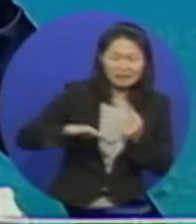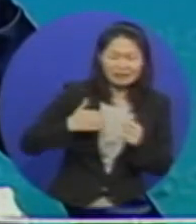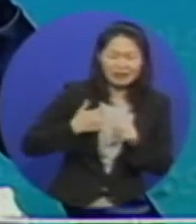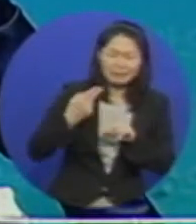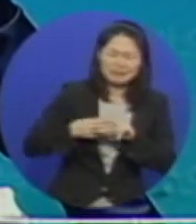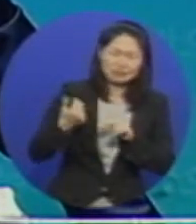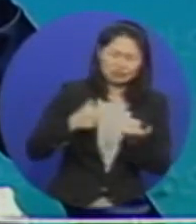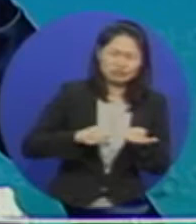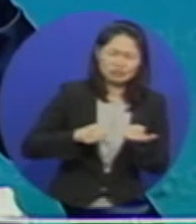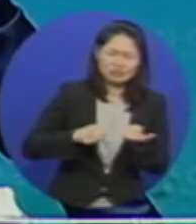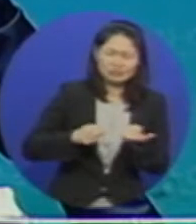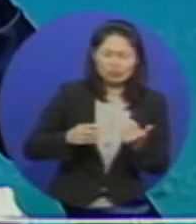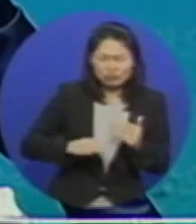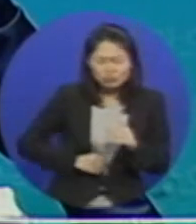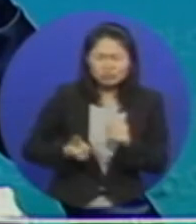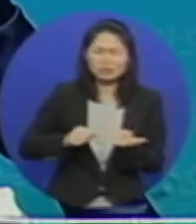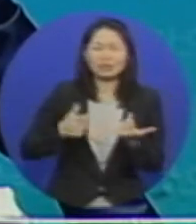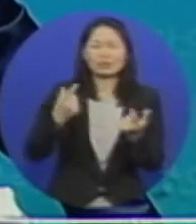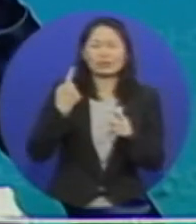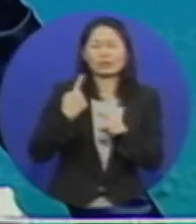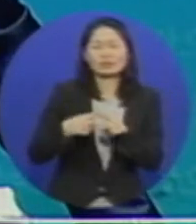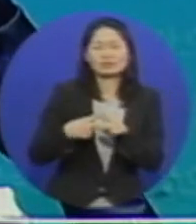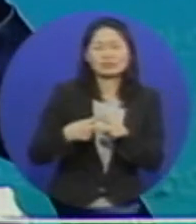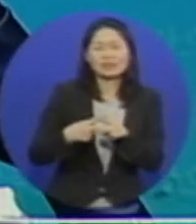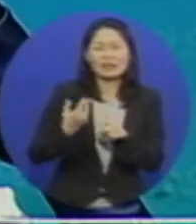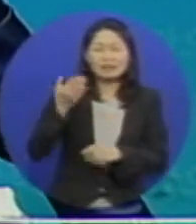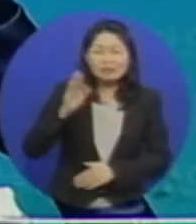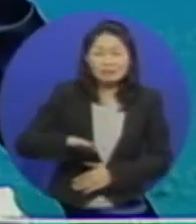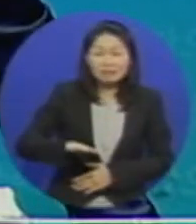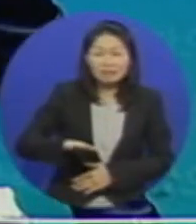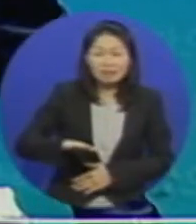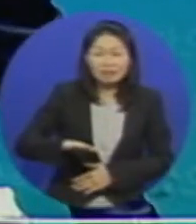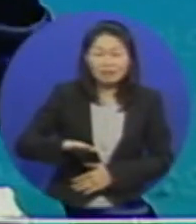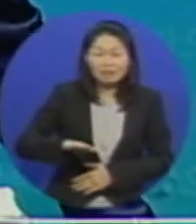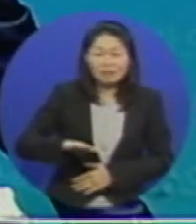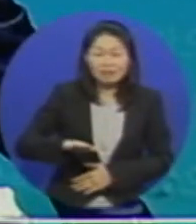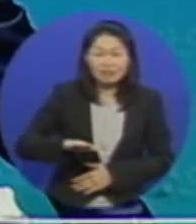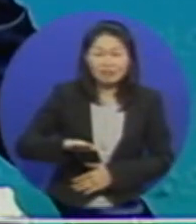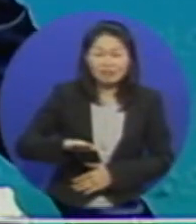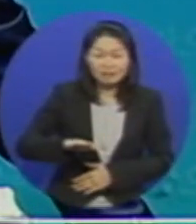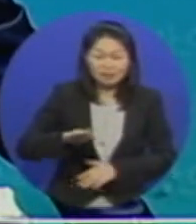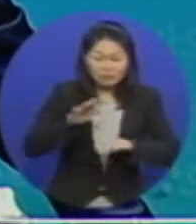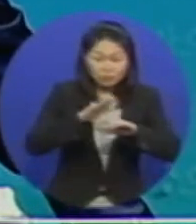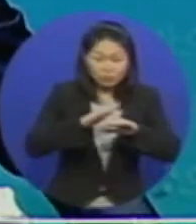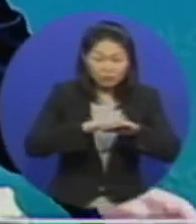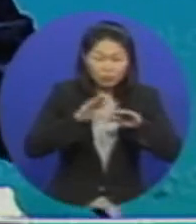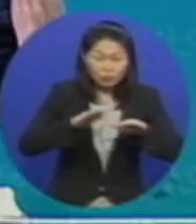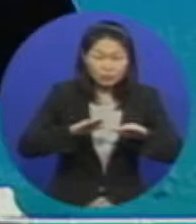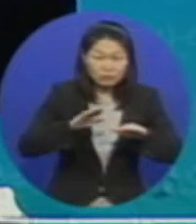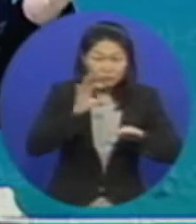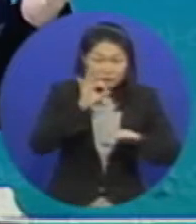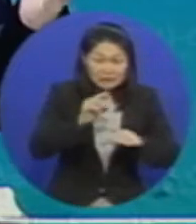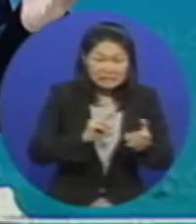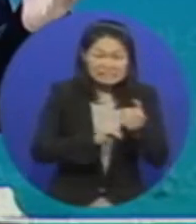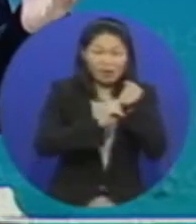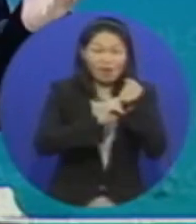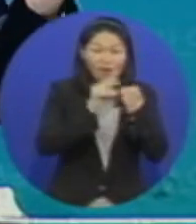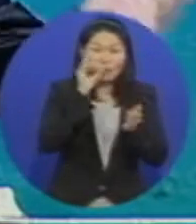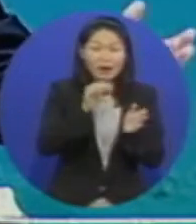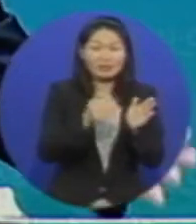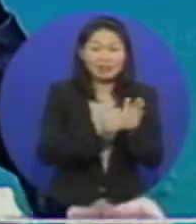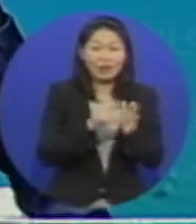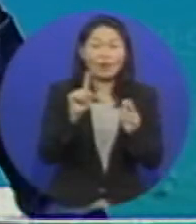거지 뭐 어차피 굶어 죽어 남아 자주 구나 그러고 있는데 논에 가서 오늘 기적을 보았다 는